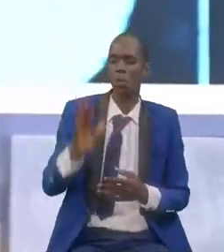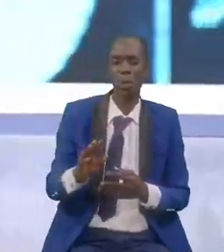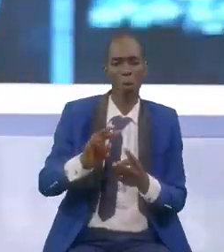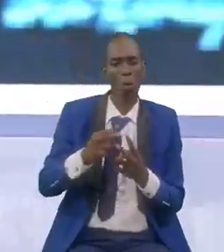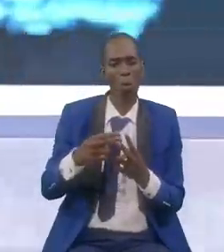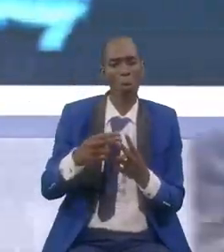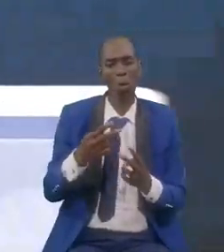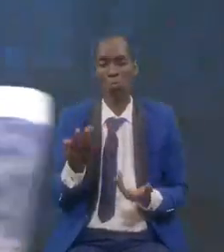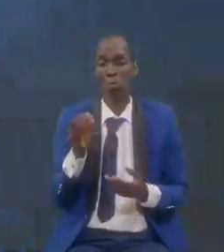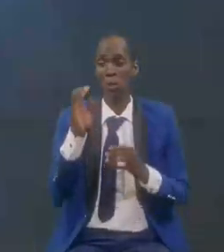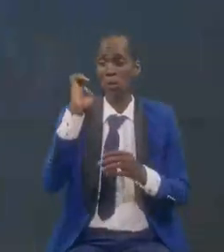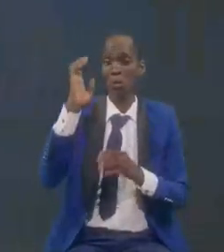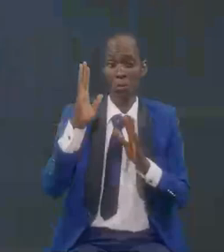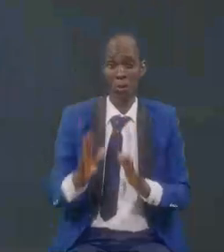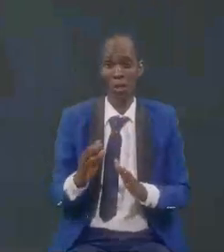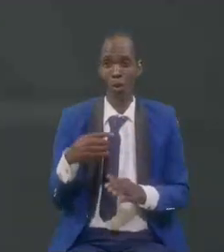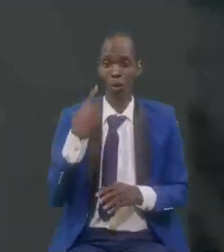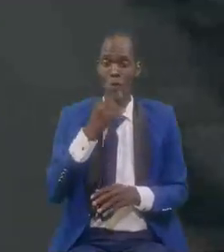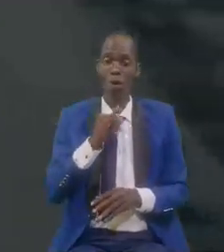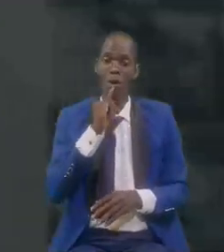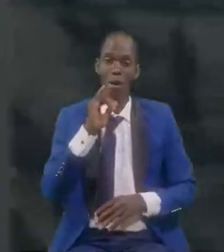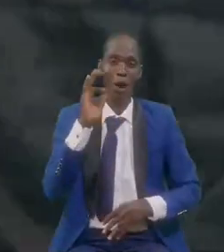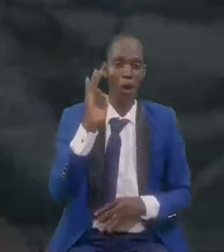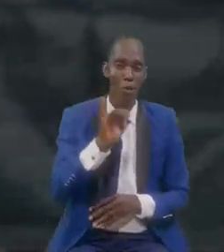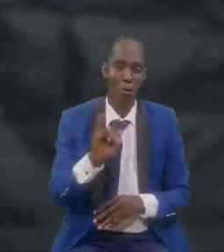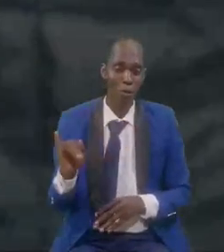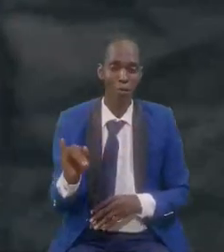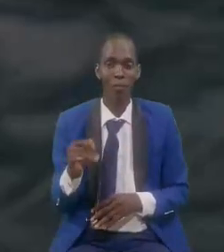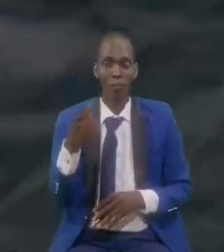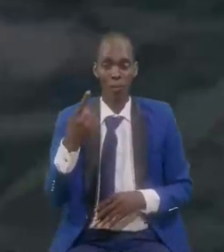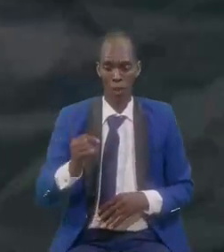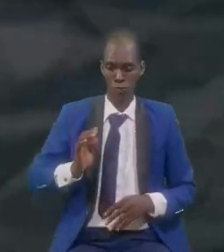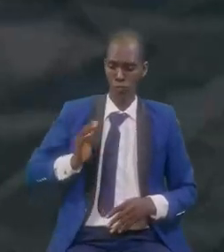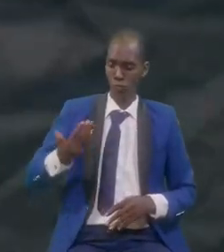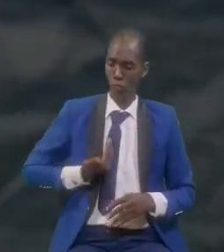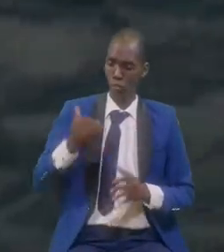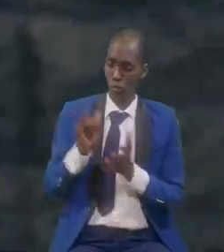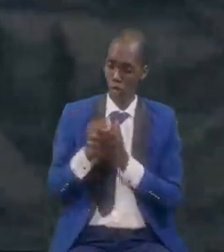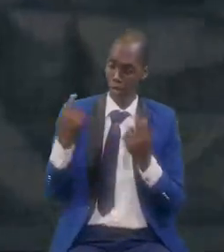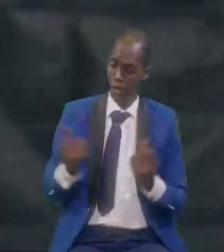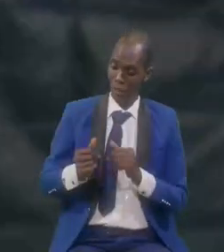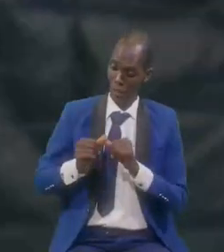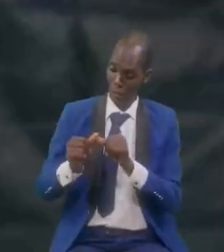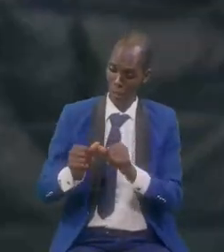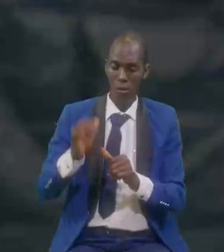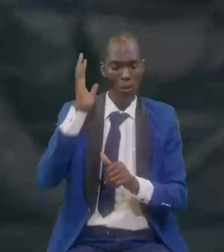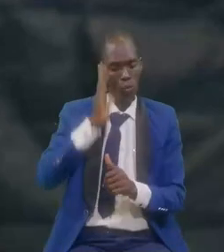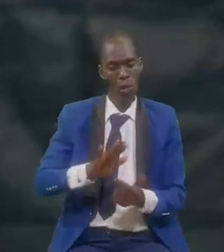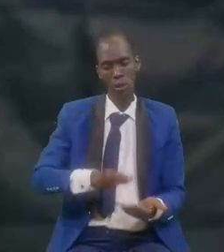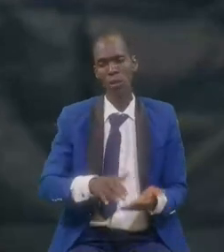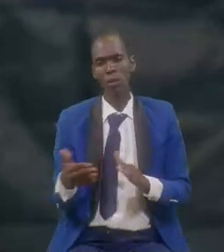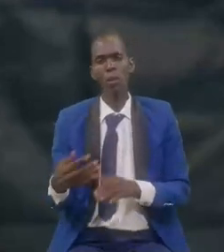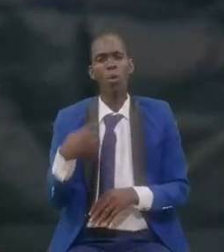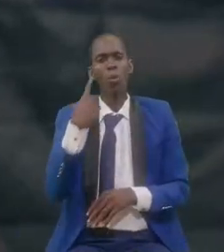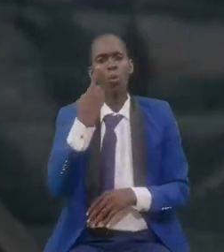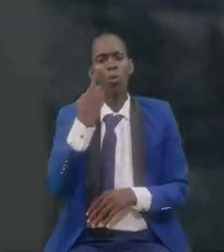comme moi qui prêche. L'âme qui pêche, c'est celle qui mourra. Qui prêche